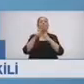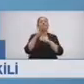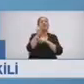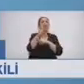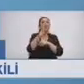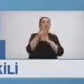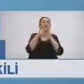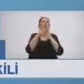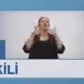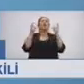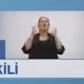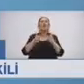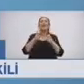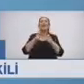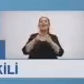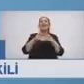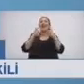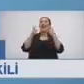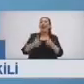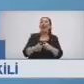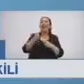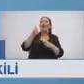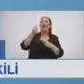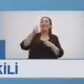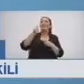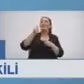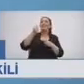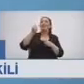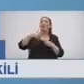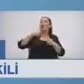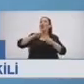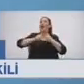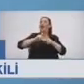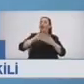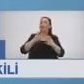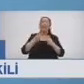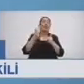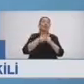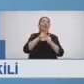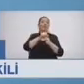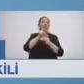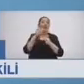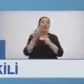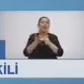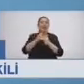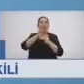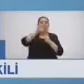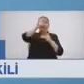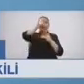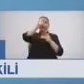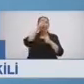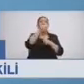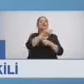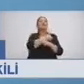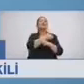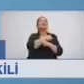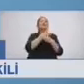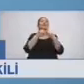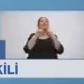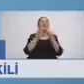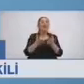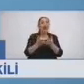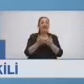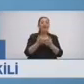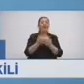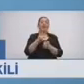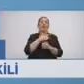yerel yönetimlerdir. O zaman önceliklerimiz buralara, İstanbul'umuza hizmet sunmaya